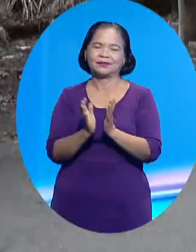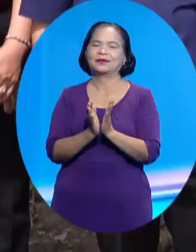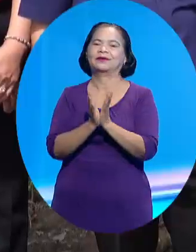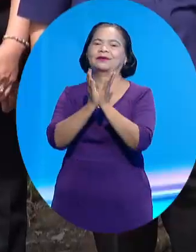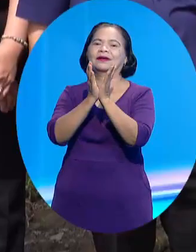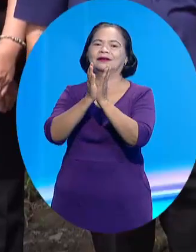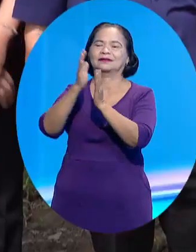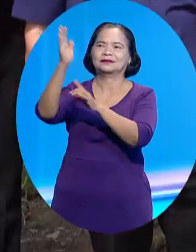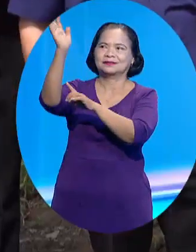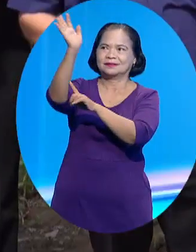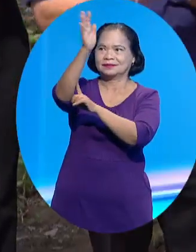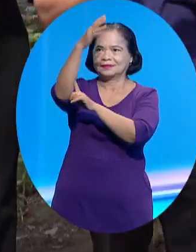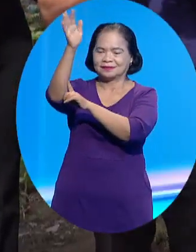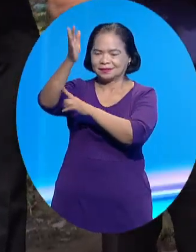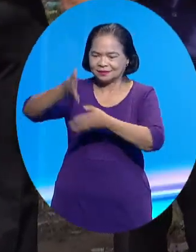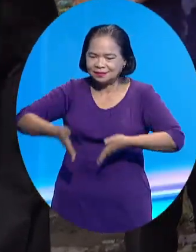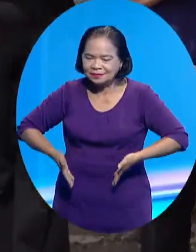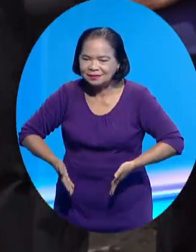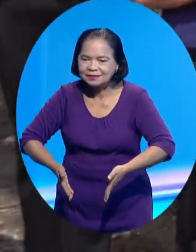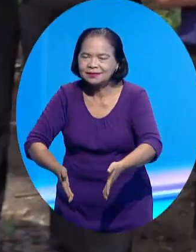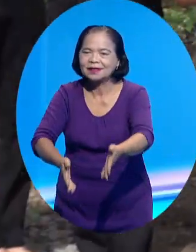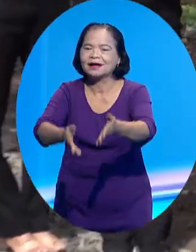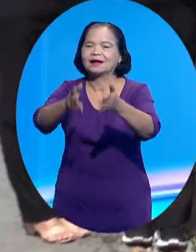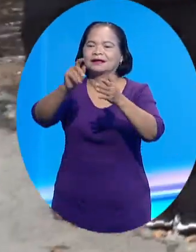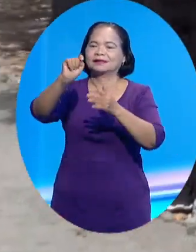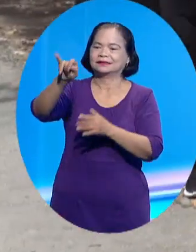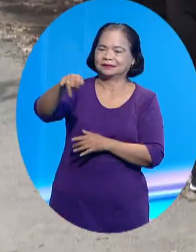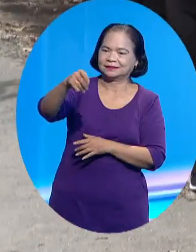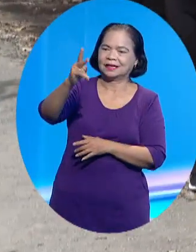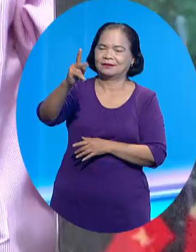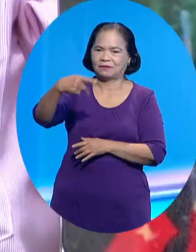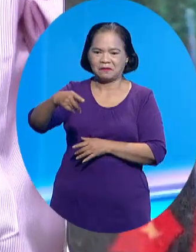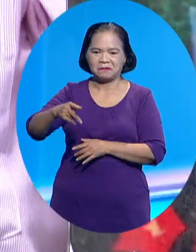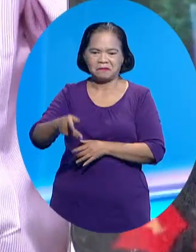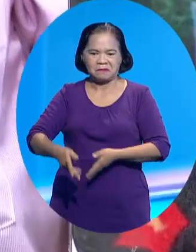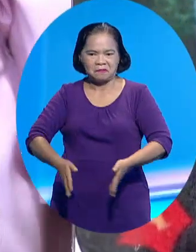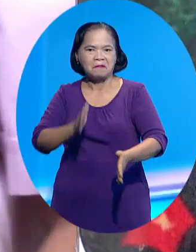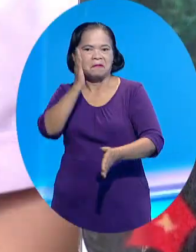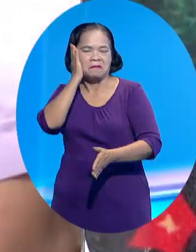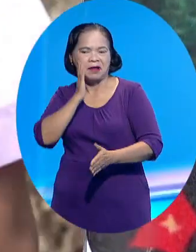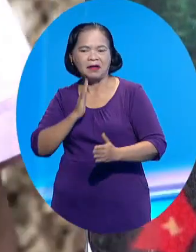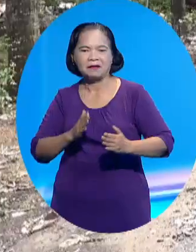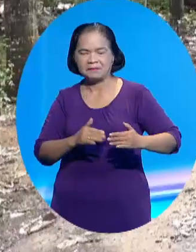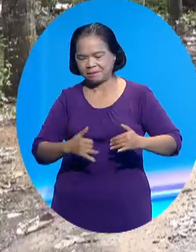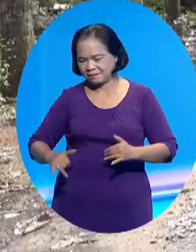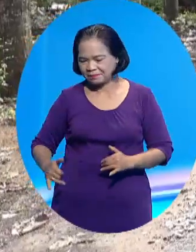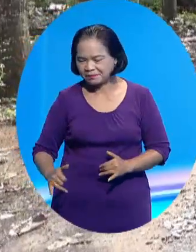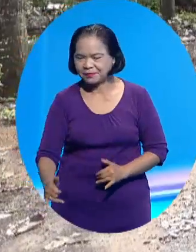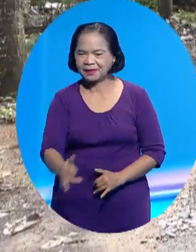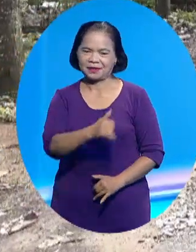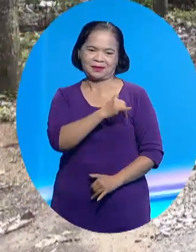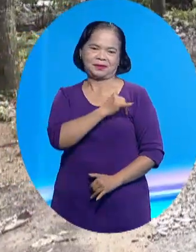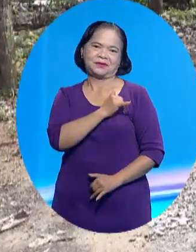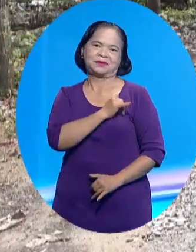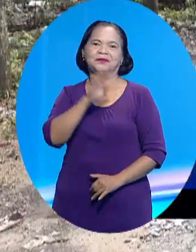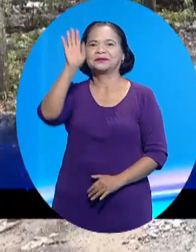đường cờ Tổ Quốc tại ấp Hưng Phú xã Hưng Phong công trình này không chỉ làm đẹp đường làng ngõ xóm mà còn khơi dậy lòng yêu nước khích lệ